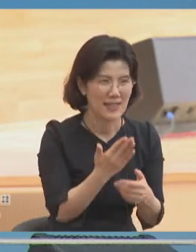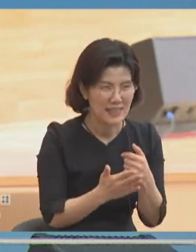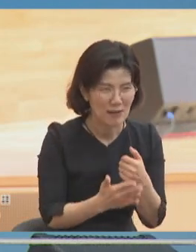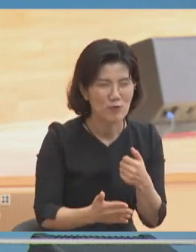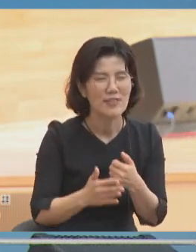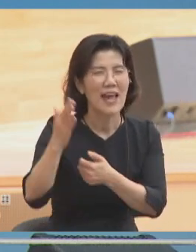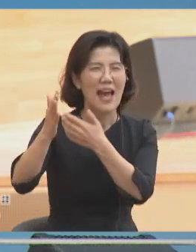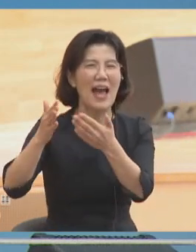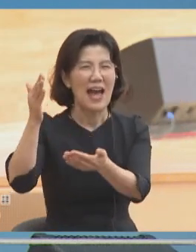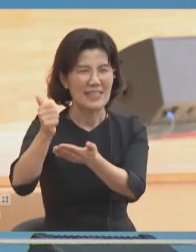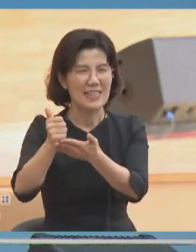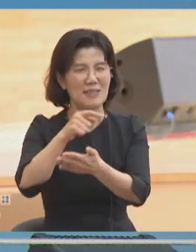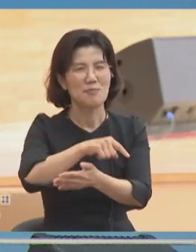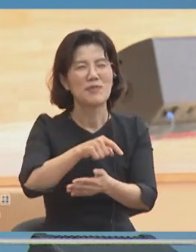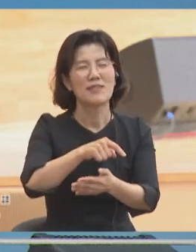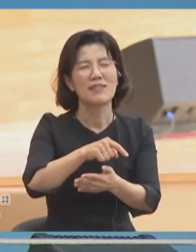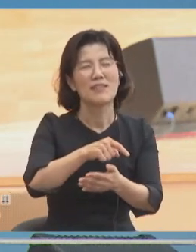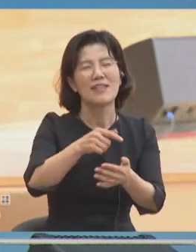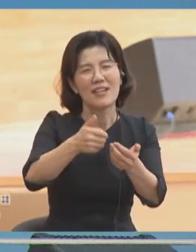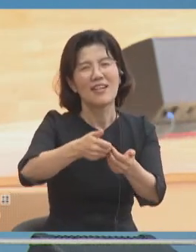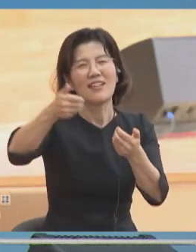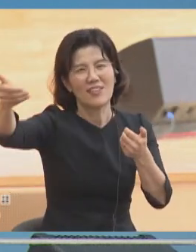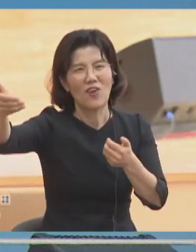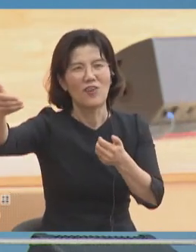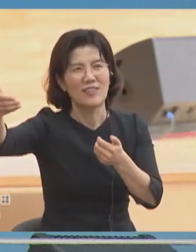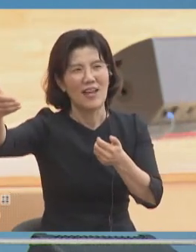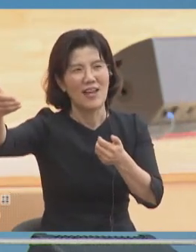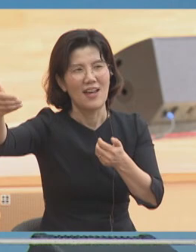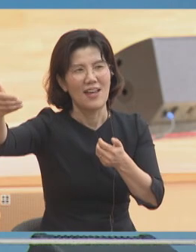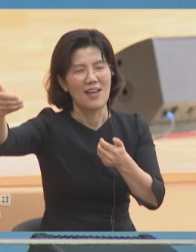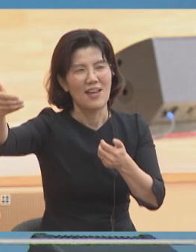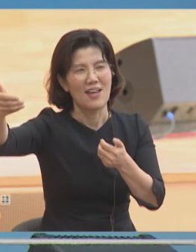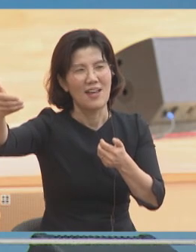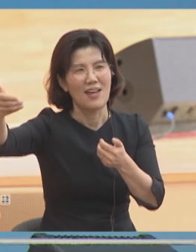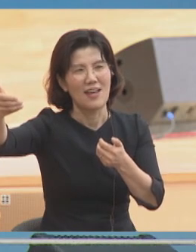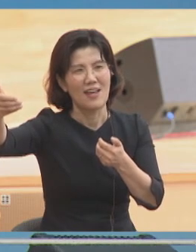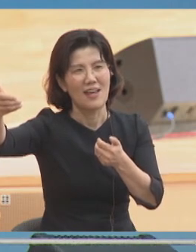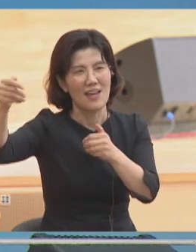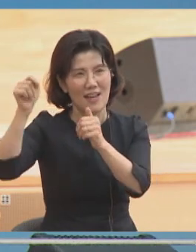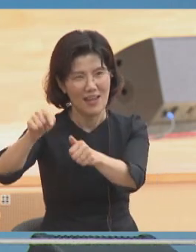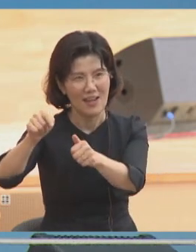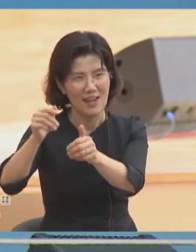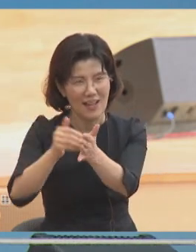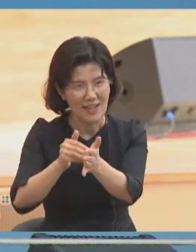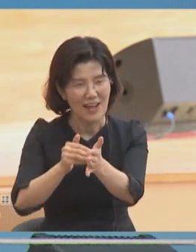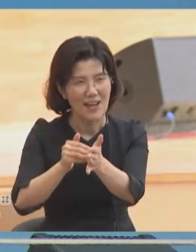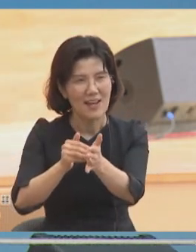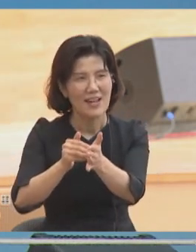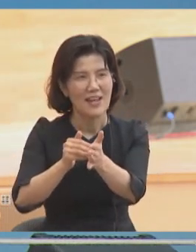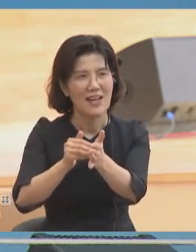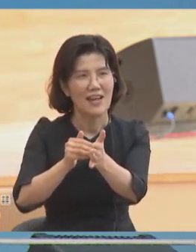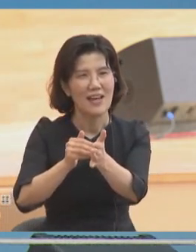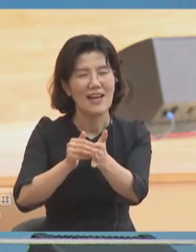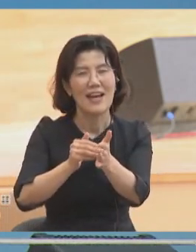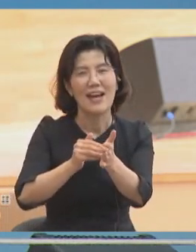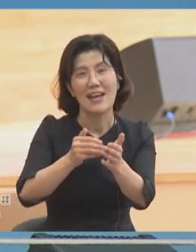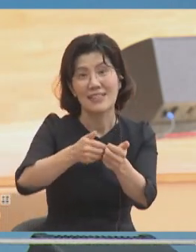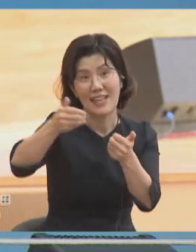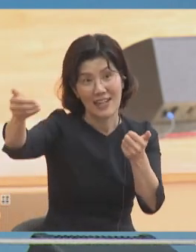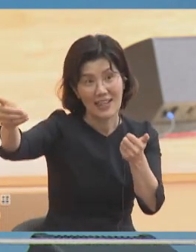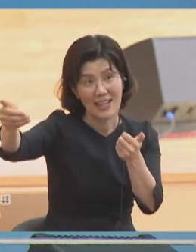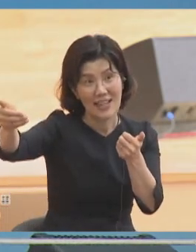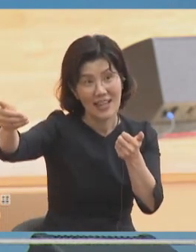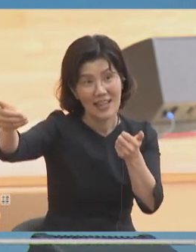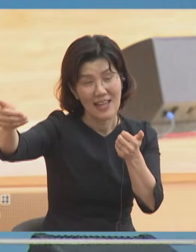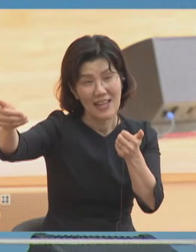하나님은 그를 떠나보내신 겁니다 떠나라는 말씀 약속을 들려 주신 겁니다 그 시간 동안 하나님 뭐 하실까요 야곱의 인생 가운데